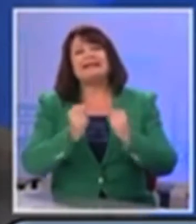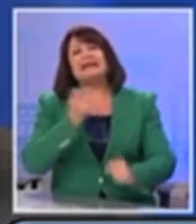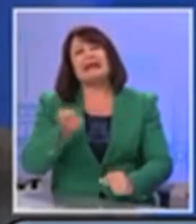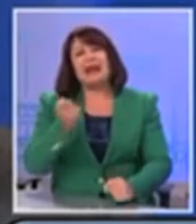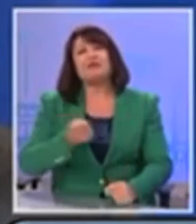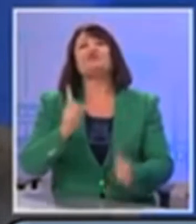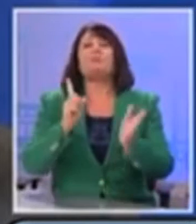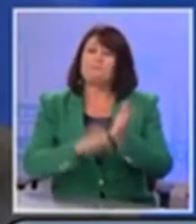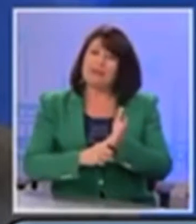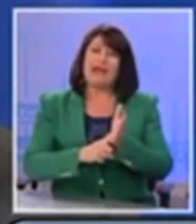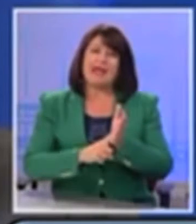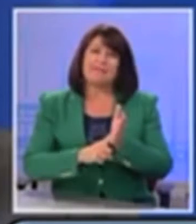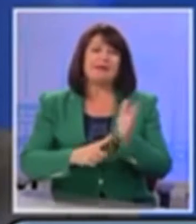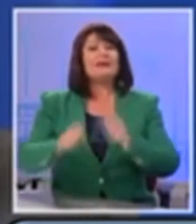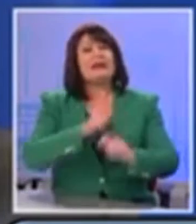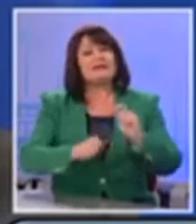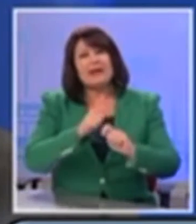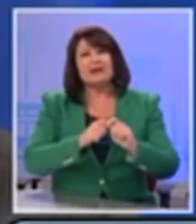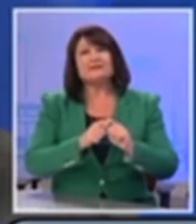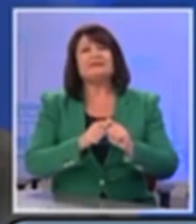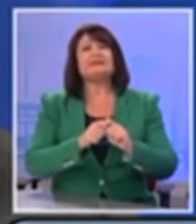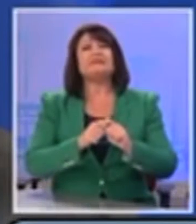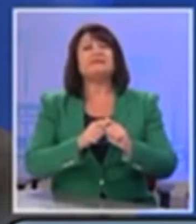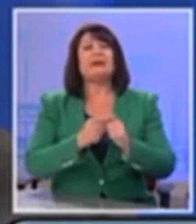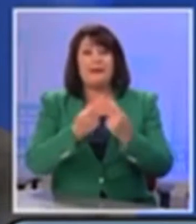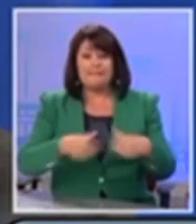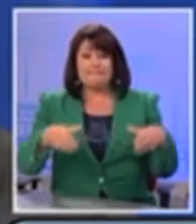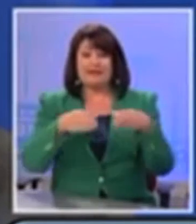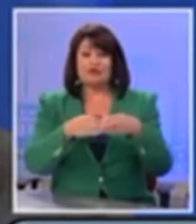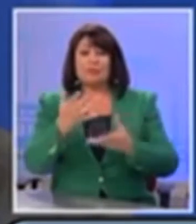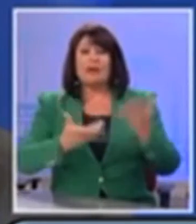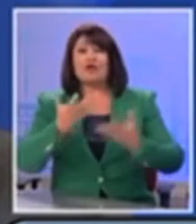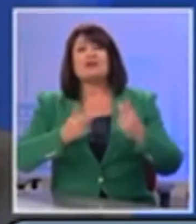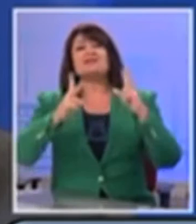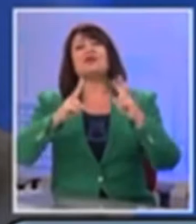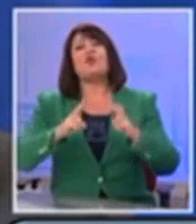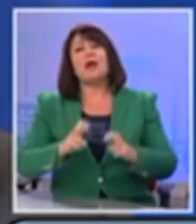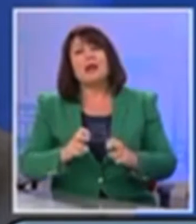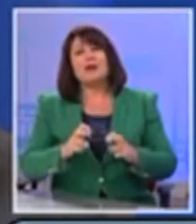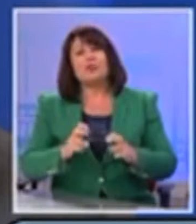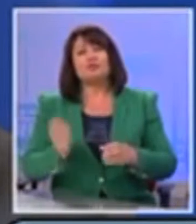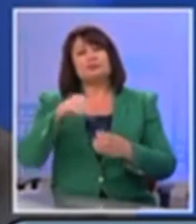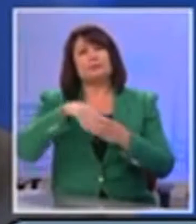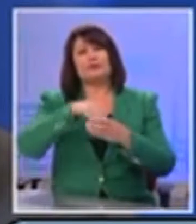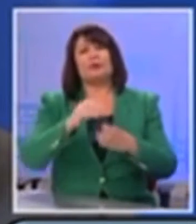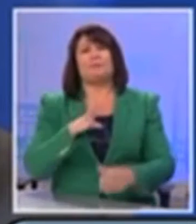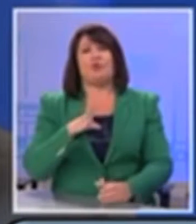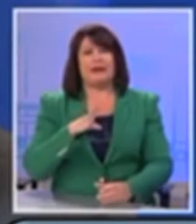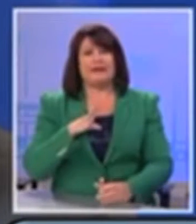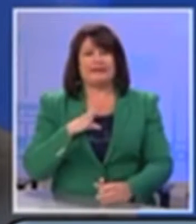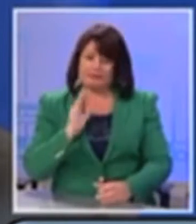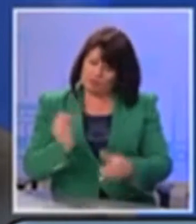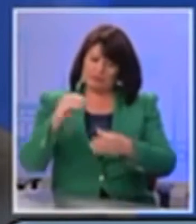participation citoyenne à l'audit de cette dette afin d'identifier les dettes qui pourraient être considérées